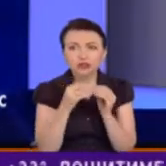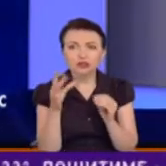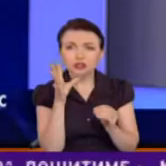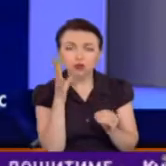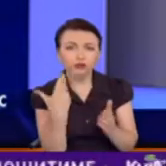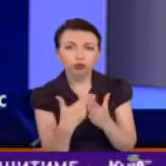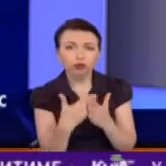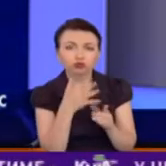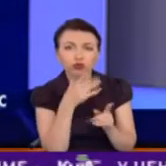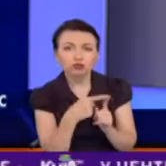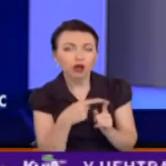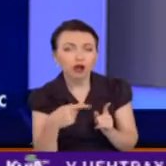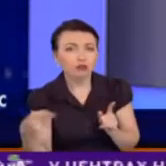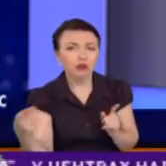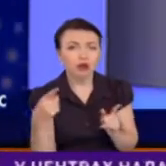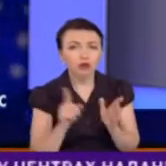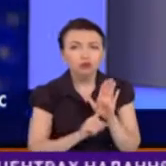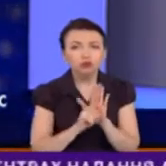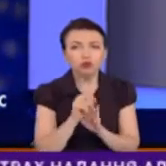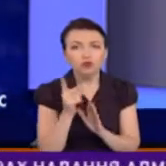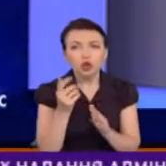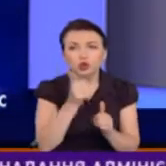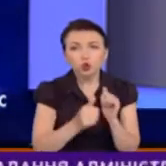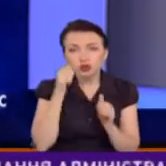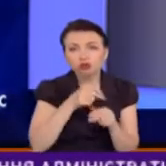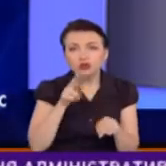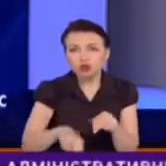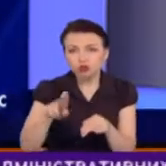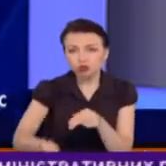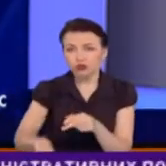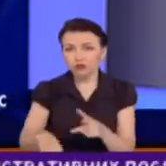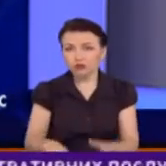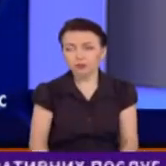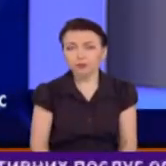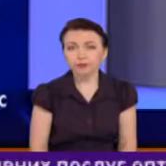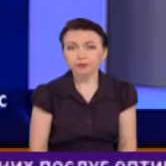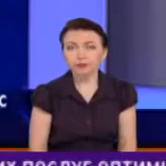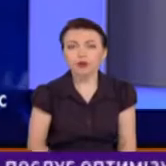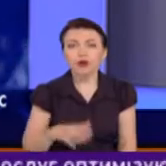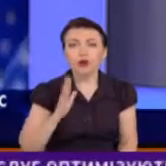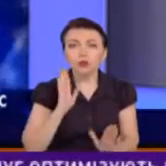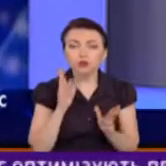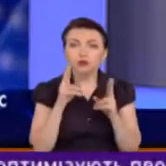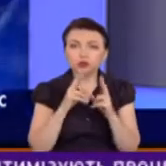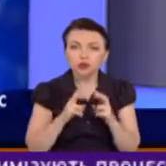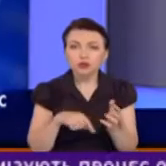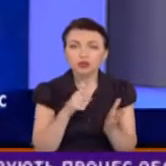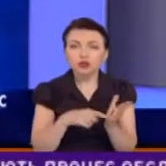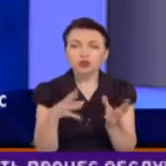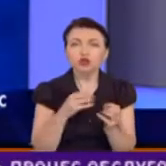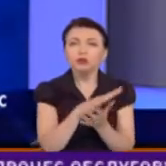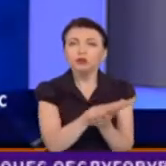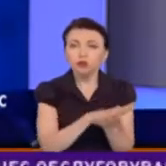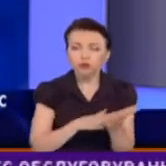практично вже терміни починають у всіх там щорічно закінчуватися. МАГАТЕ буде розглядати питання, щоб ще раз продовжити